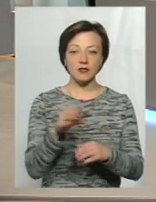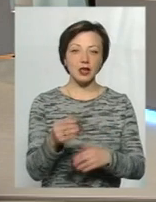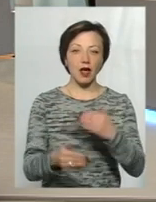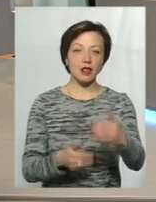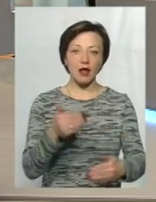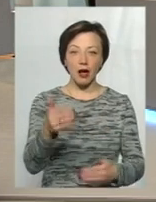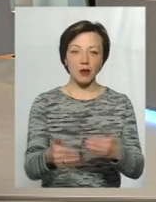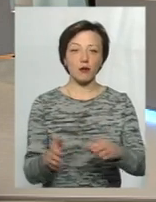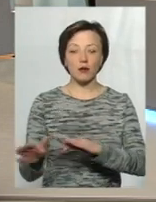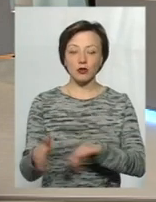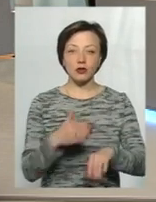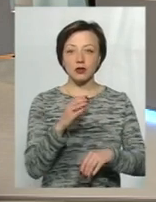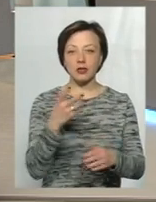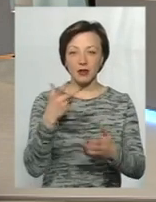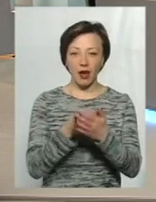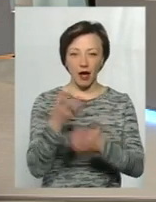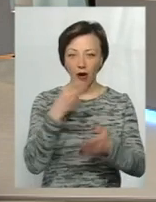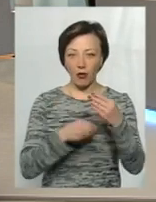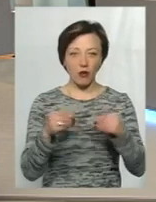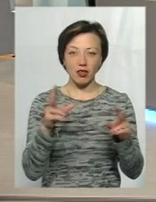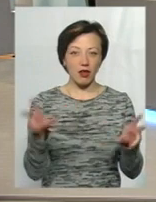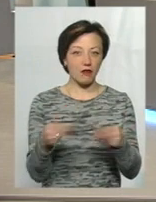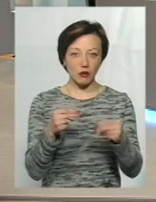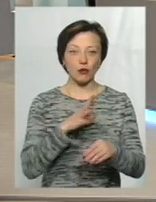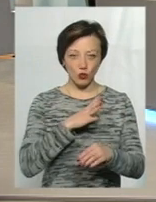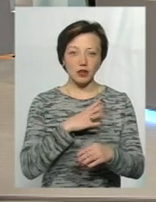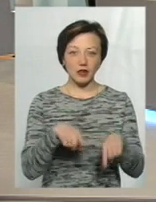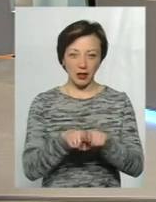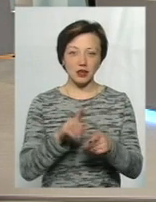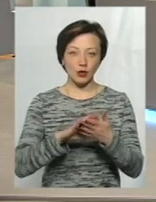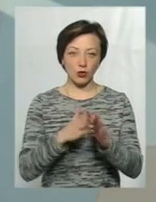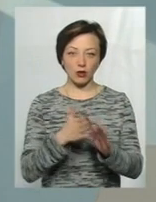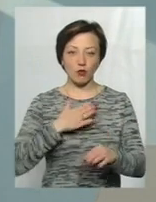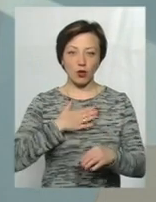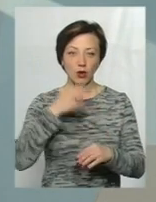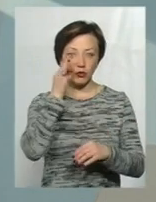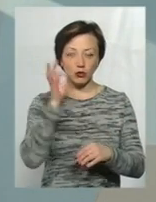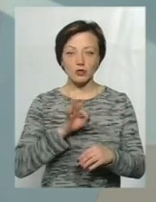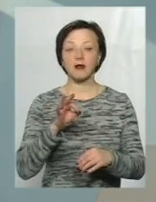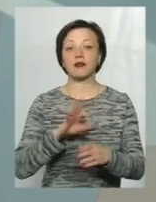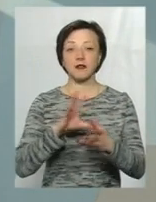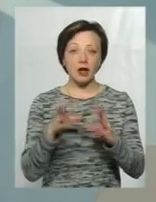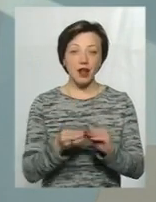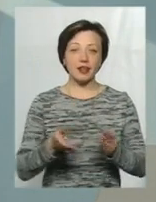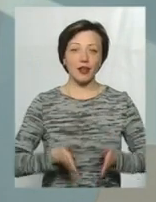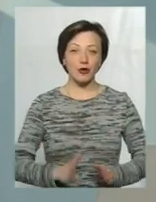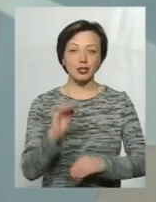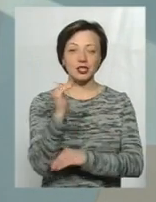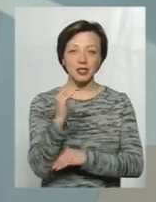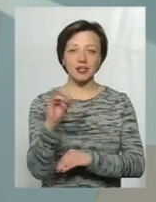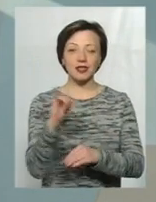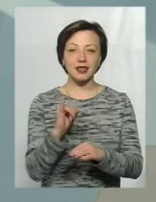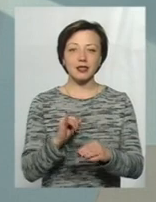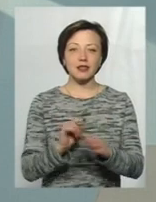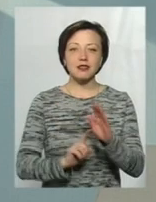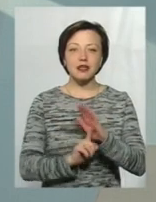і пройшовши і ЕКО невдале. І були такі ситуації в практиці, тому взагалі народження дитини і зачаття